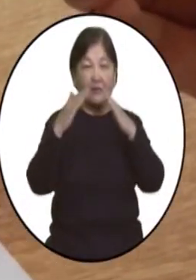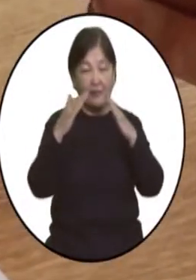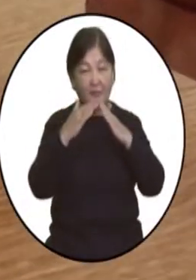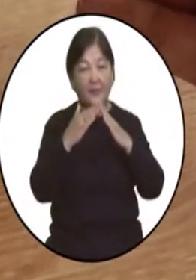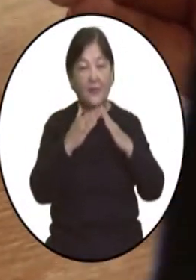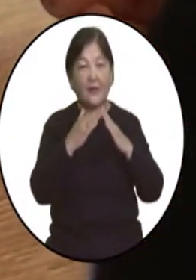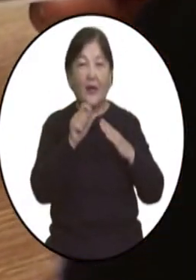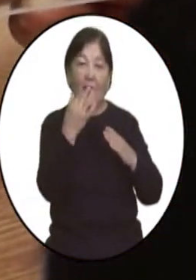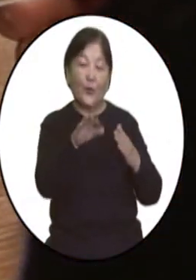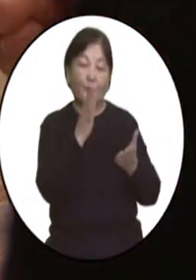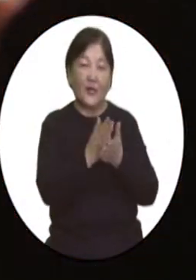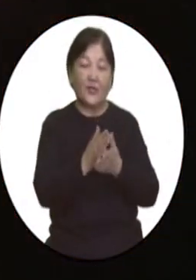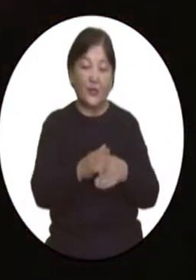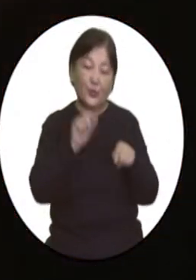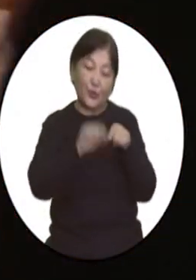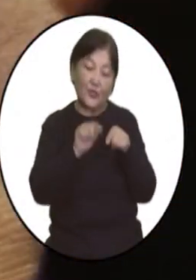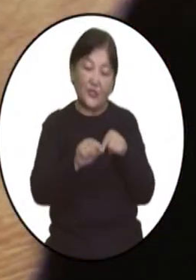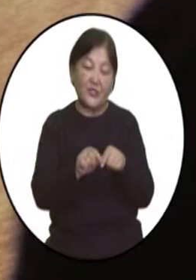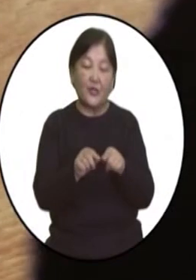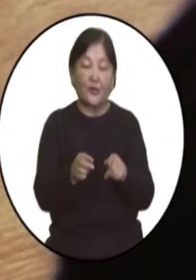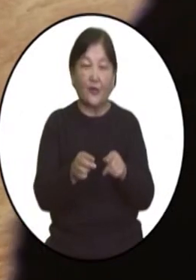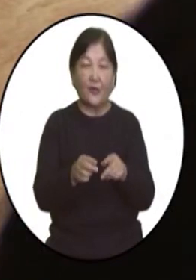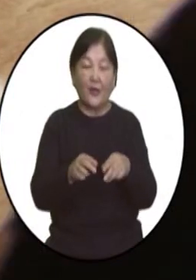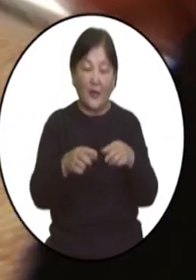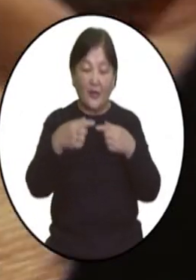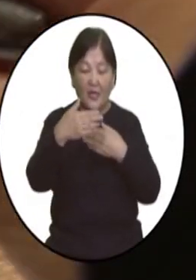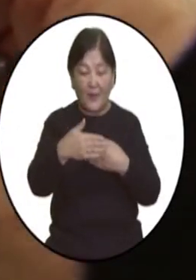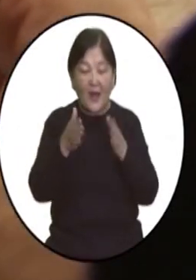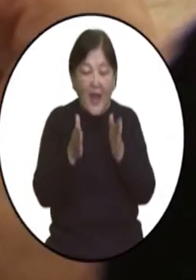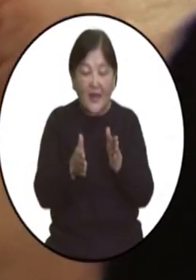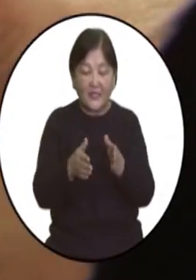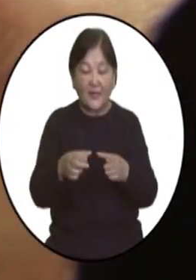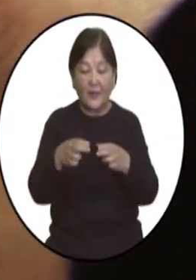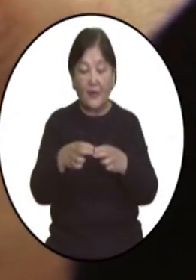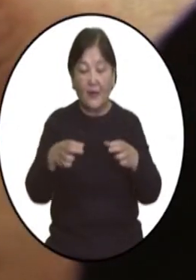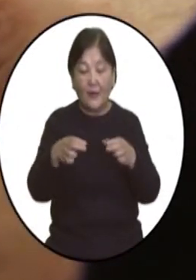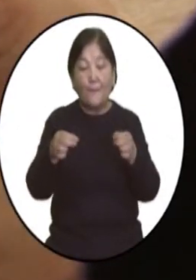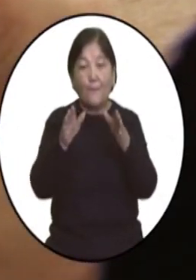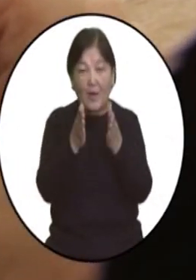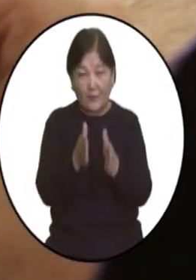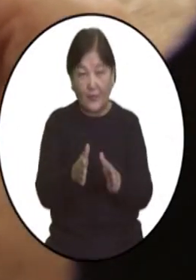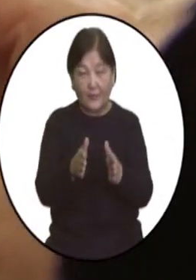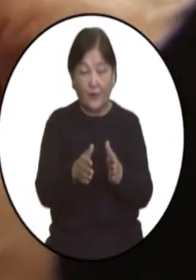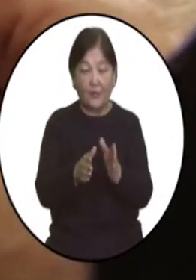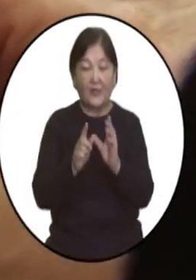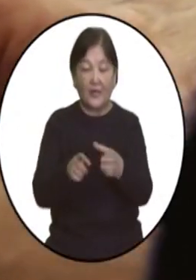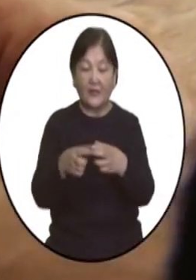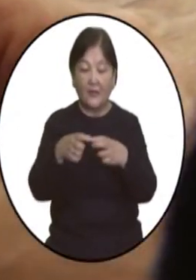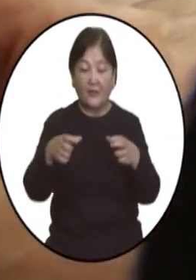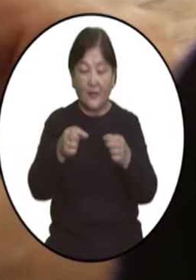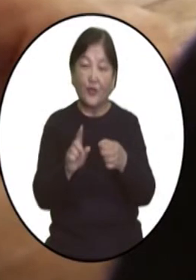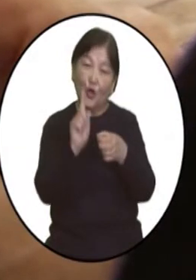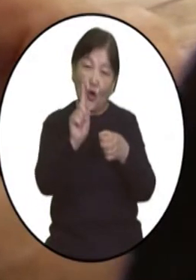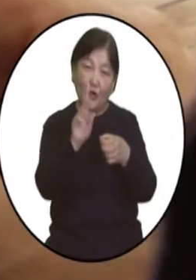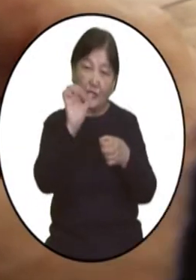хэрэглэгддэг шүтэнцний хайрцгийг байрлуулснаар төсөөлнө. Тэгвэл шүтэнцний хайрцгийн маань хамгийн наатлын дээдлийн оройн цэгвэл бидний